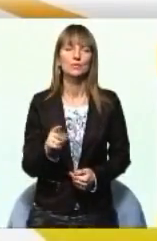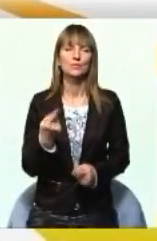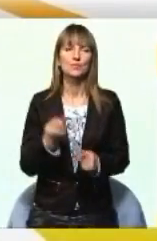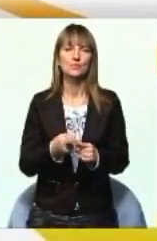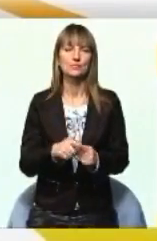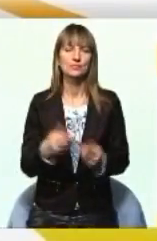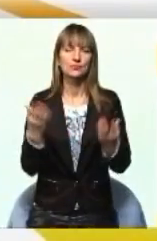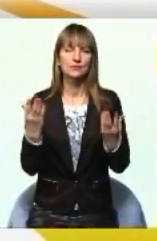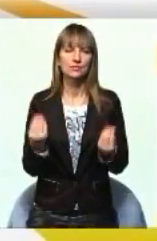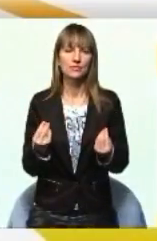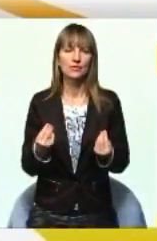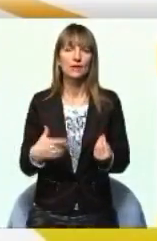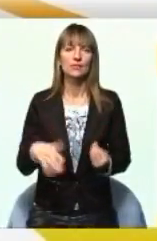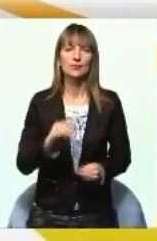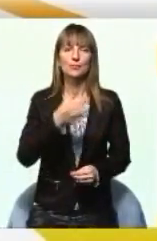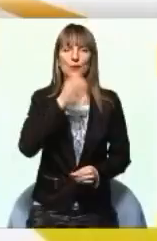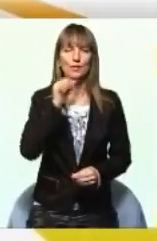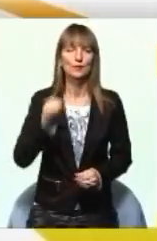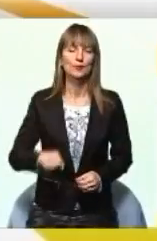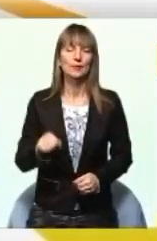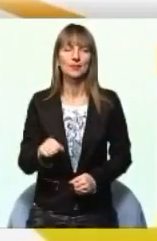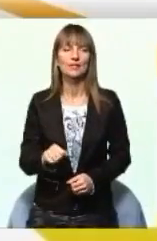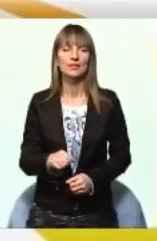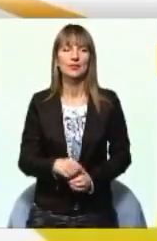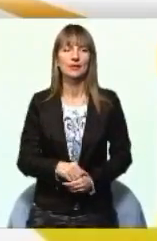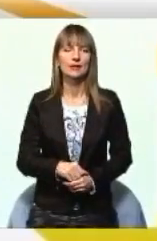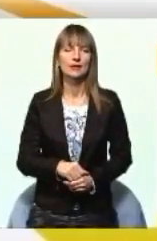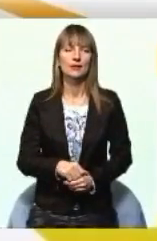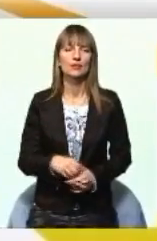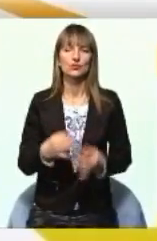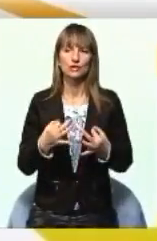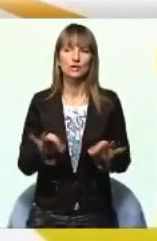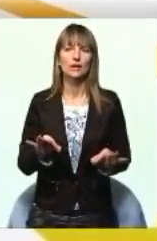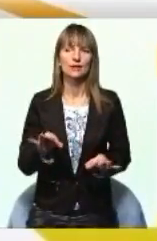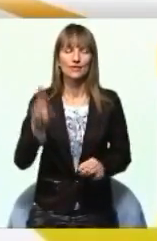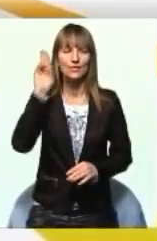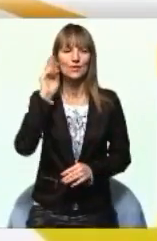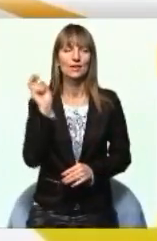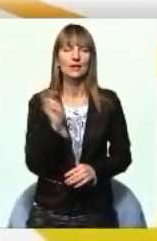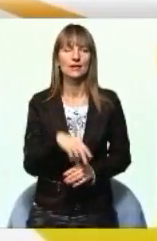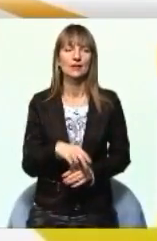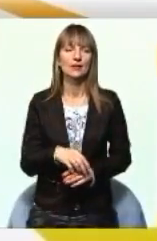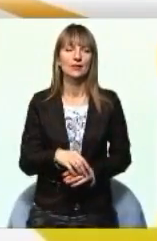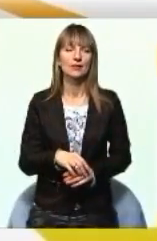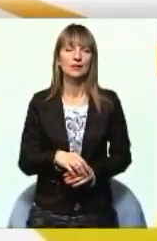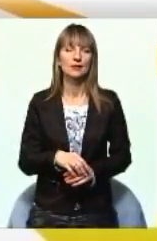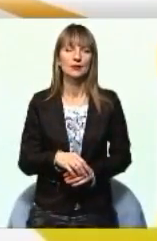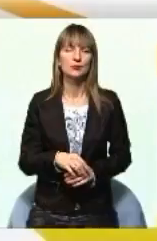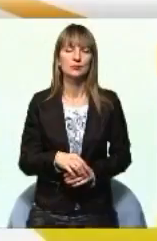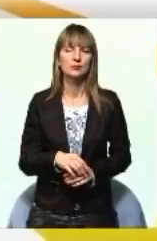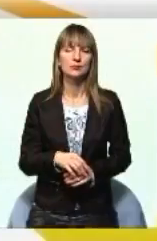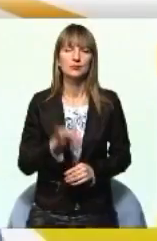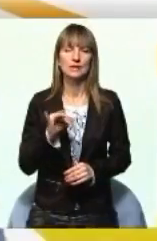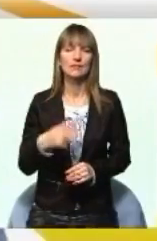день все пьют пиво. По 50 раз нужно пописать. У меня братик по 50 раз писает